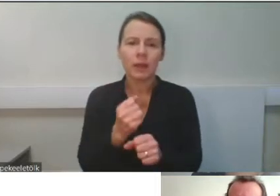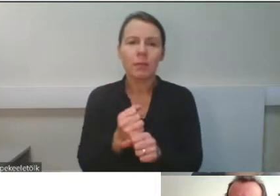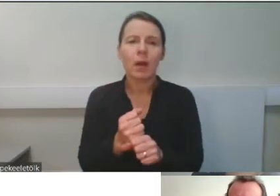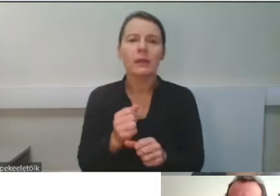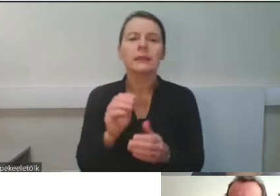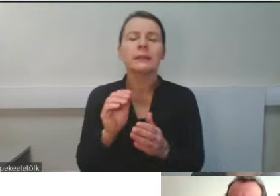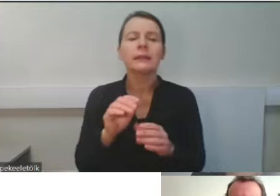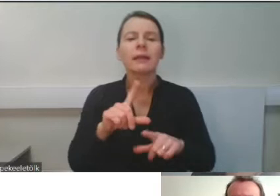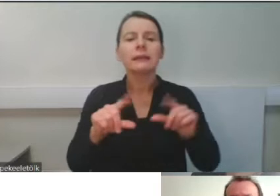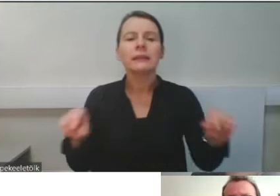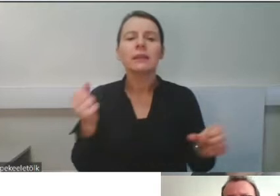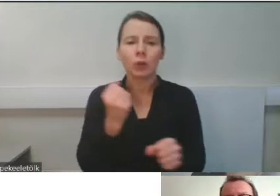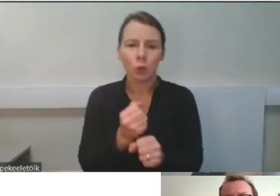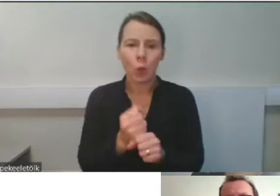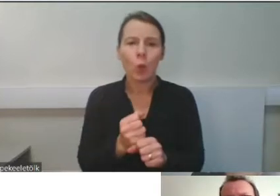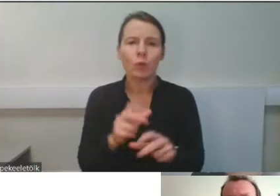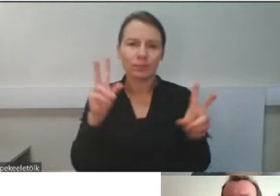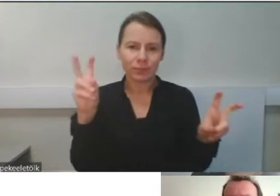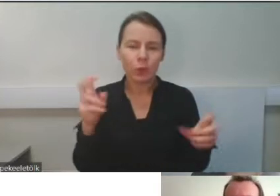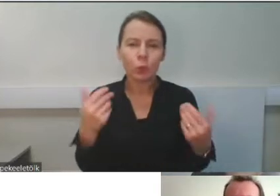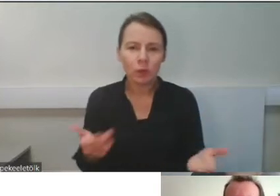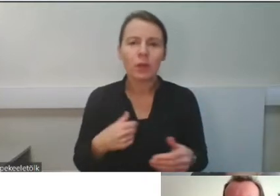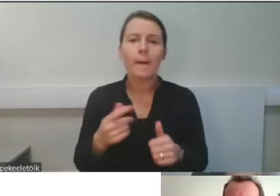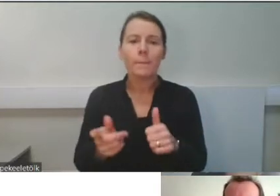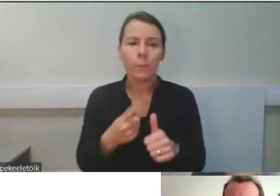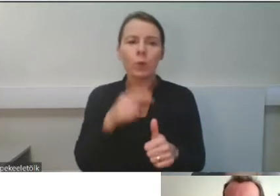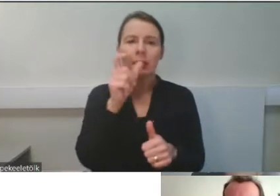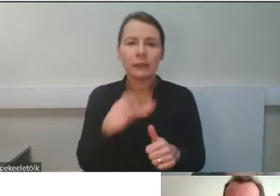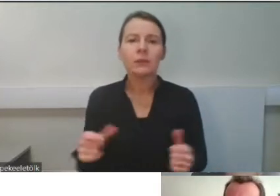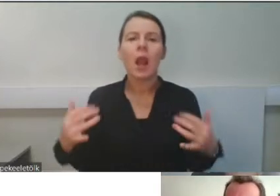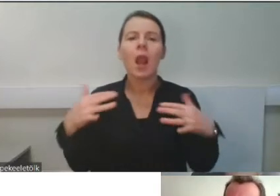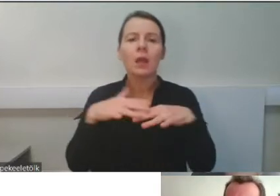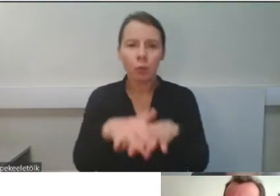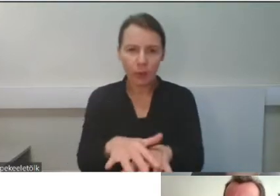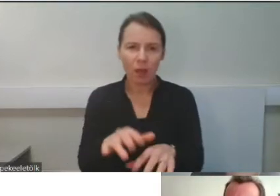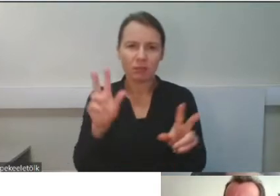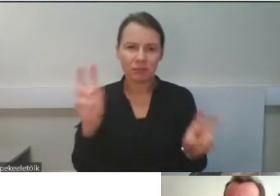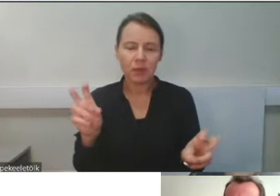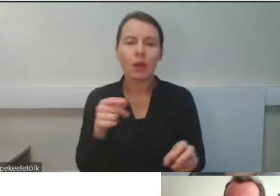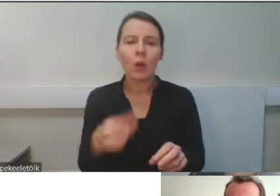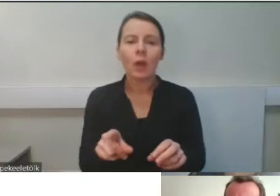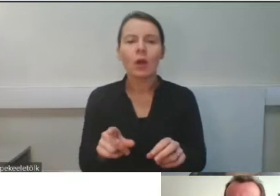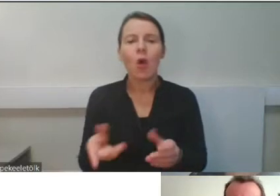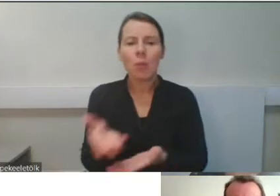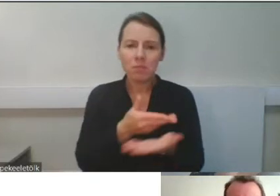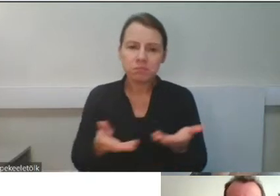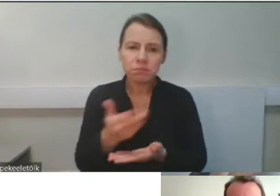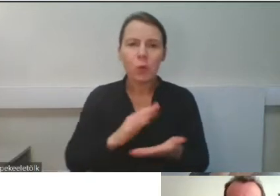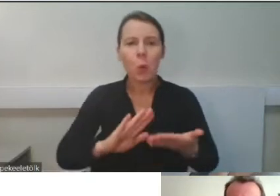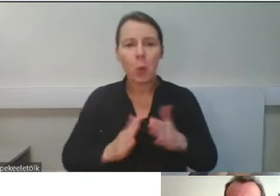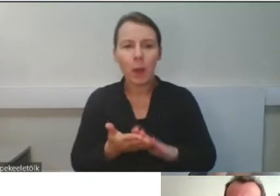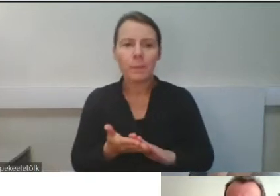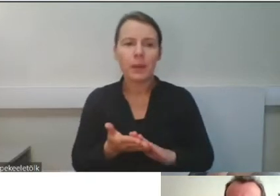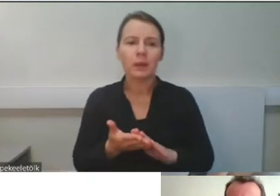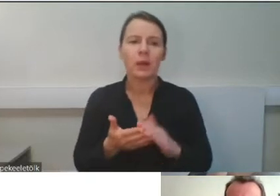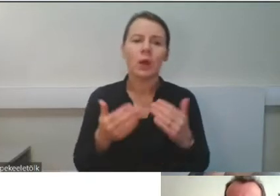et alati ei pea olema võib-olla diagnoos nii-öelda seal aluseks, et ka see on oluline. Aga et siin